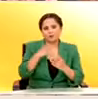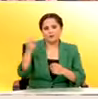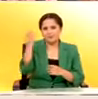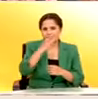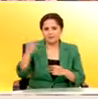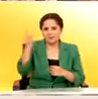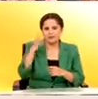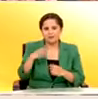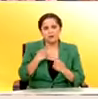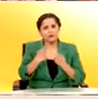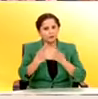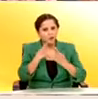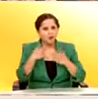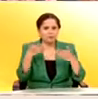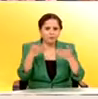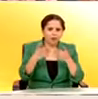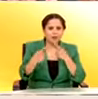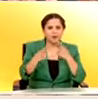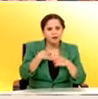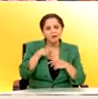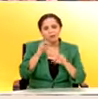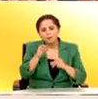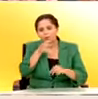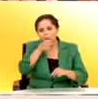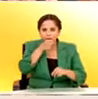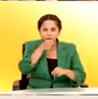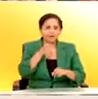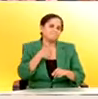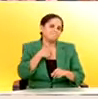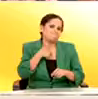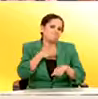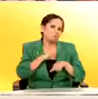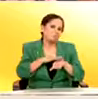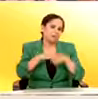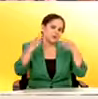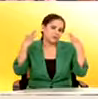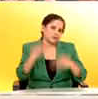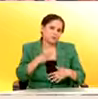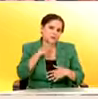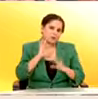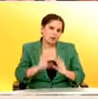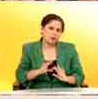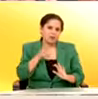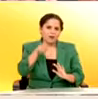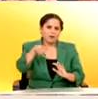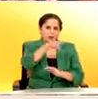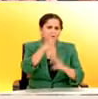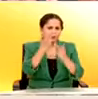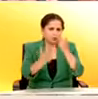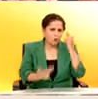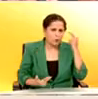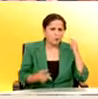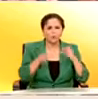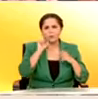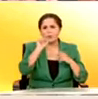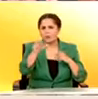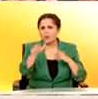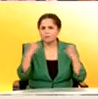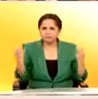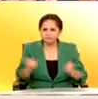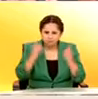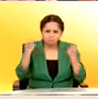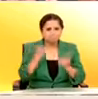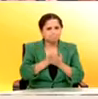मिलना मेरे लिए हमेशा एक नया अनुभव होता है। आपकी गाथाएं, आपके